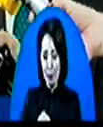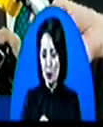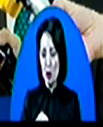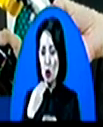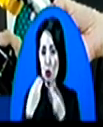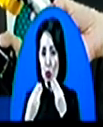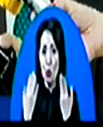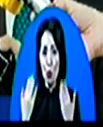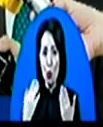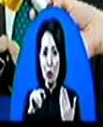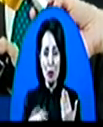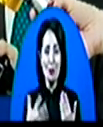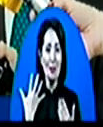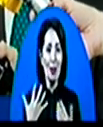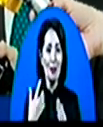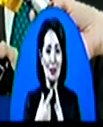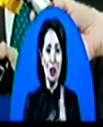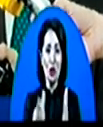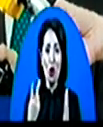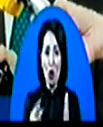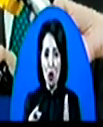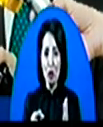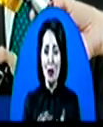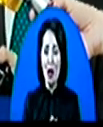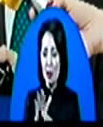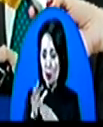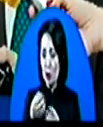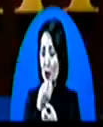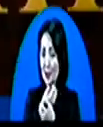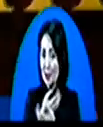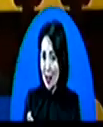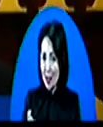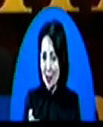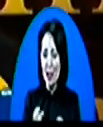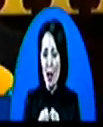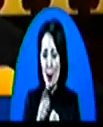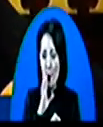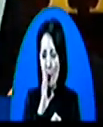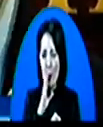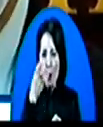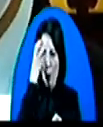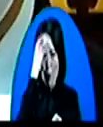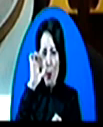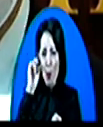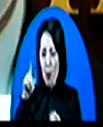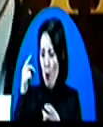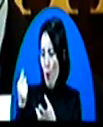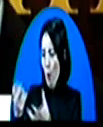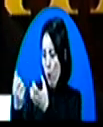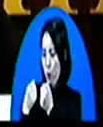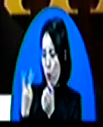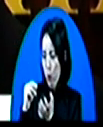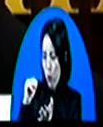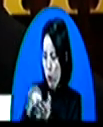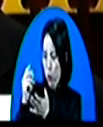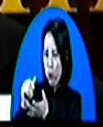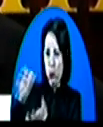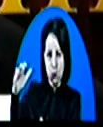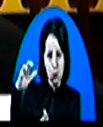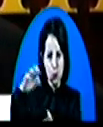шүүх хуралдаанаа 5 сарын 20-нд албан ёсоор зарласан байна. Төрийн банкнаас 20 тэрбумыг хууль бусаар авсан нөхдүүд 20